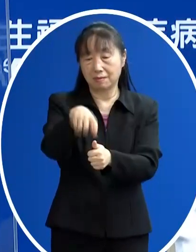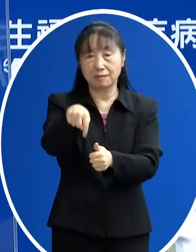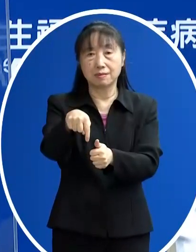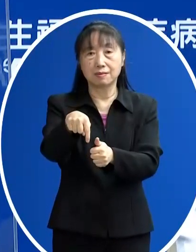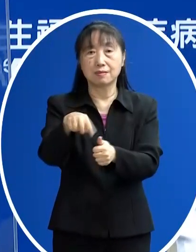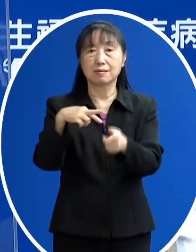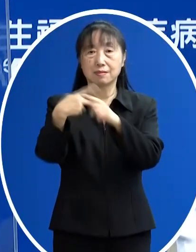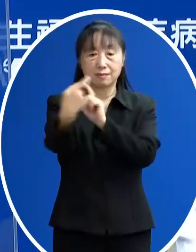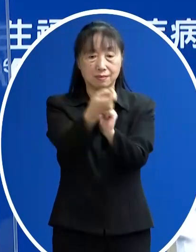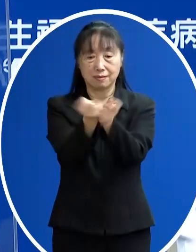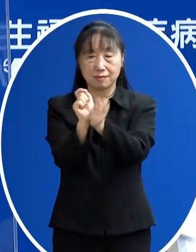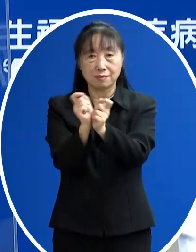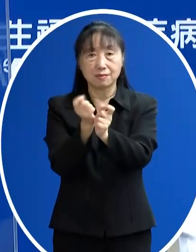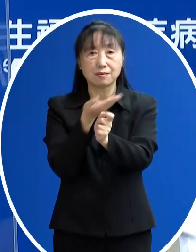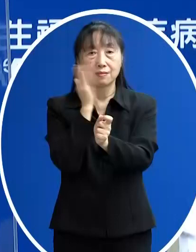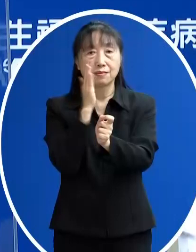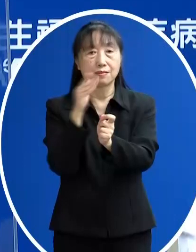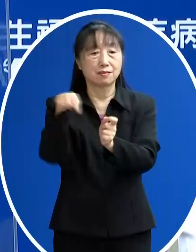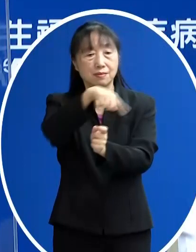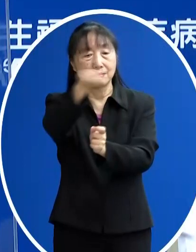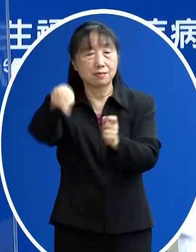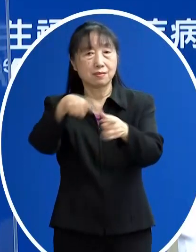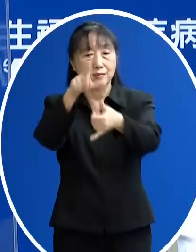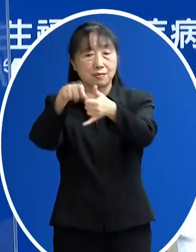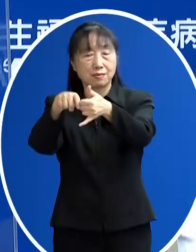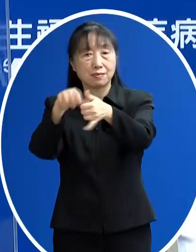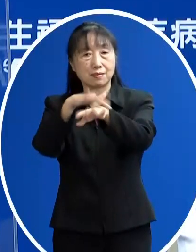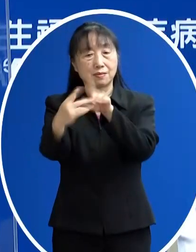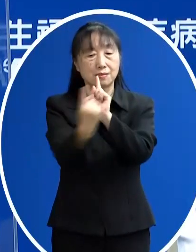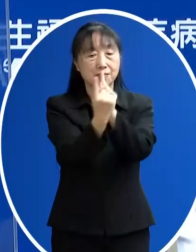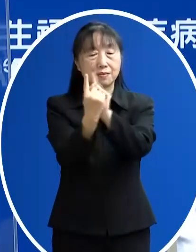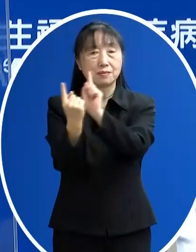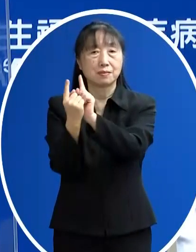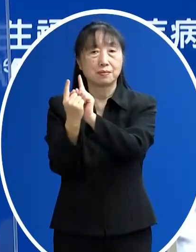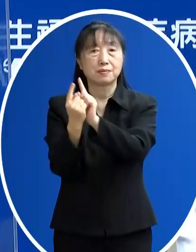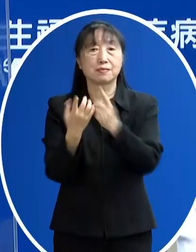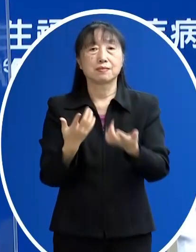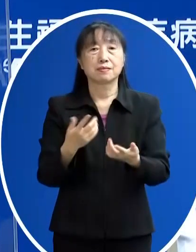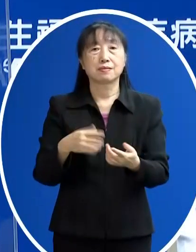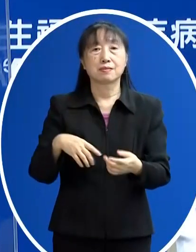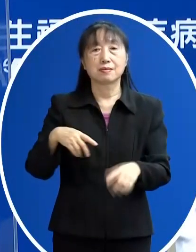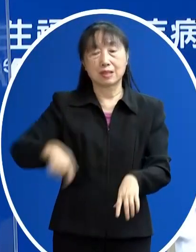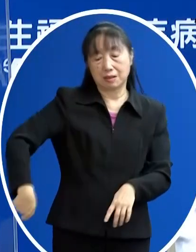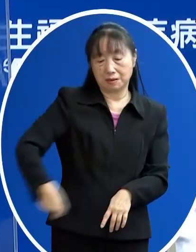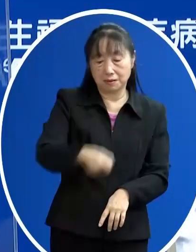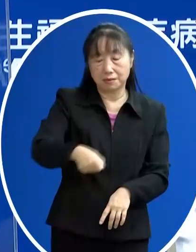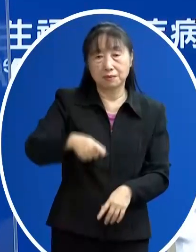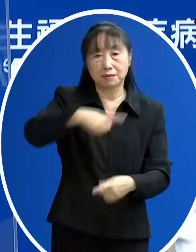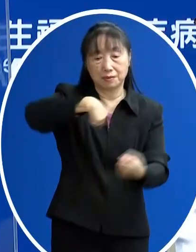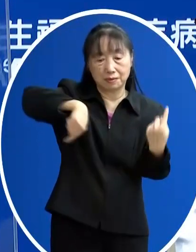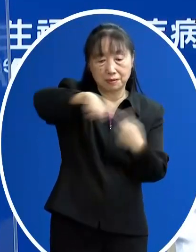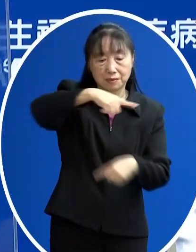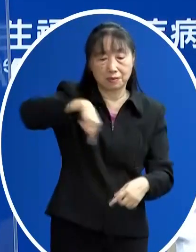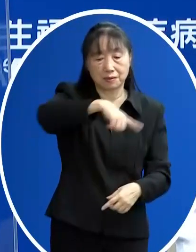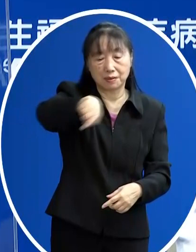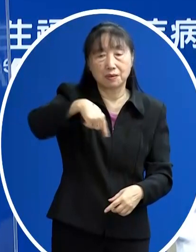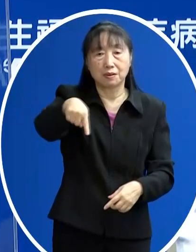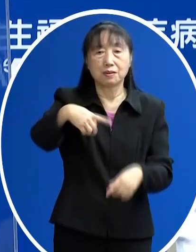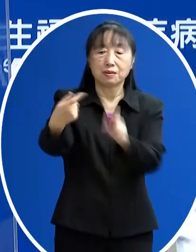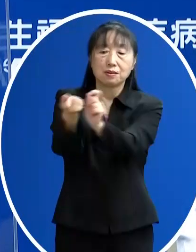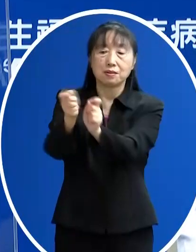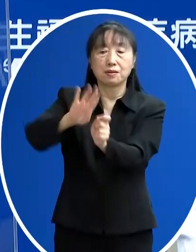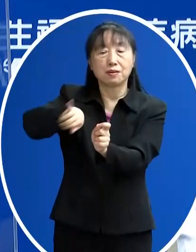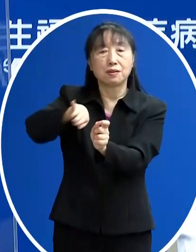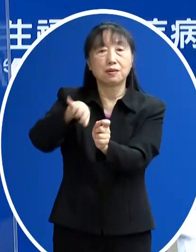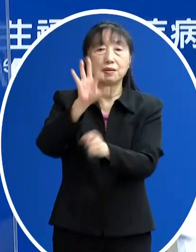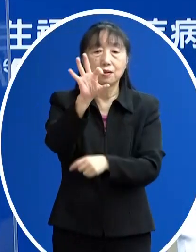会跟入境的旅客，哦，可能会接触到的，哈，就是在行李转盘，哦，旁边的哈洗手间，